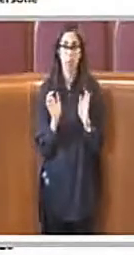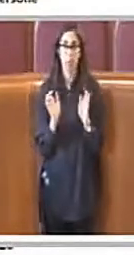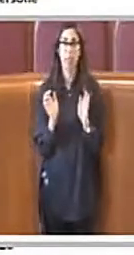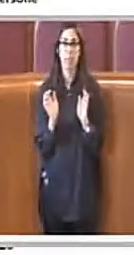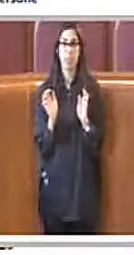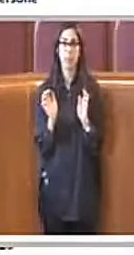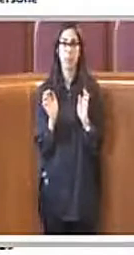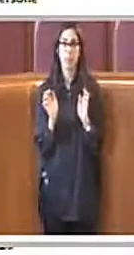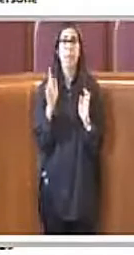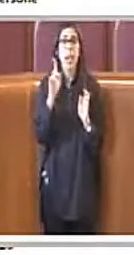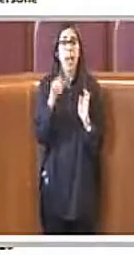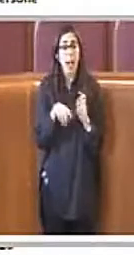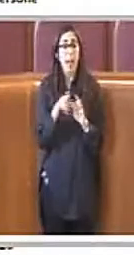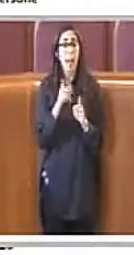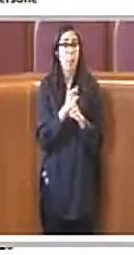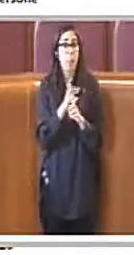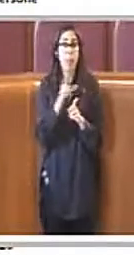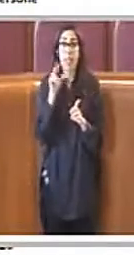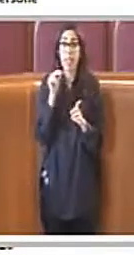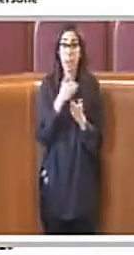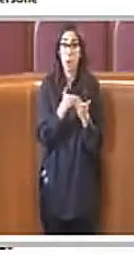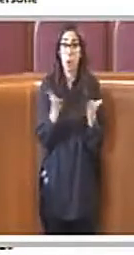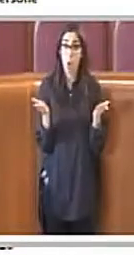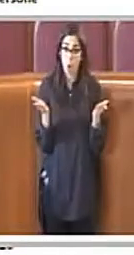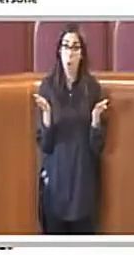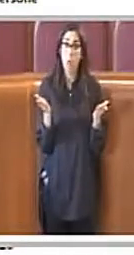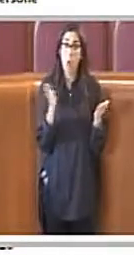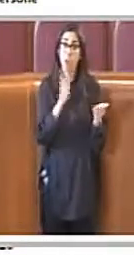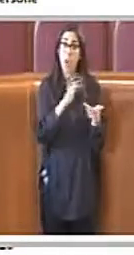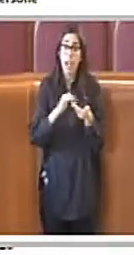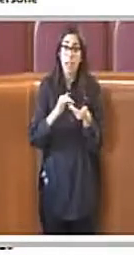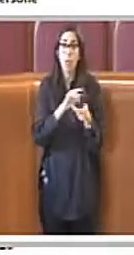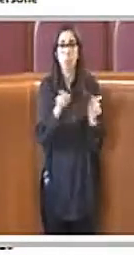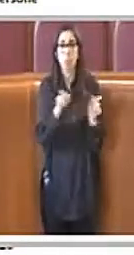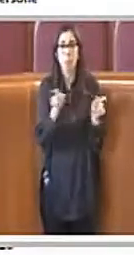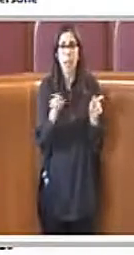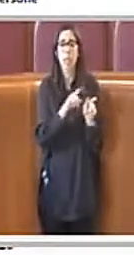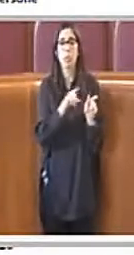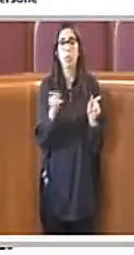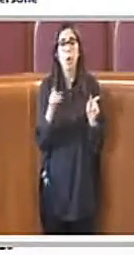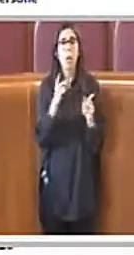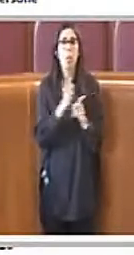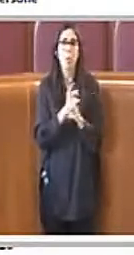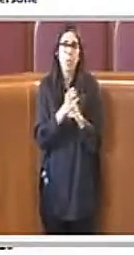dell'interesse che queste realtà giustamente hanno da dire, da proporre, da farsi